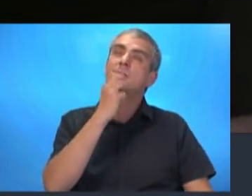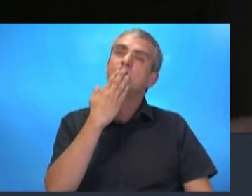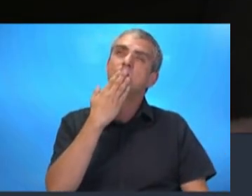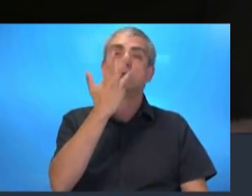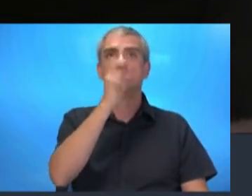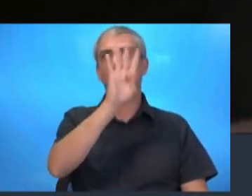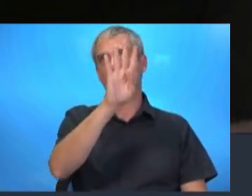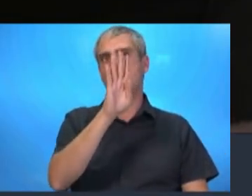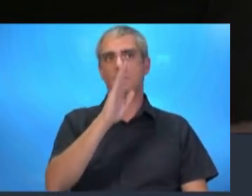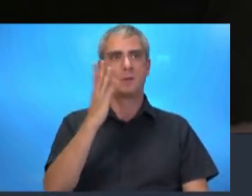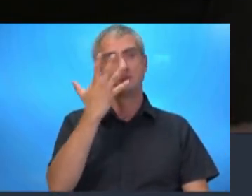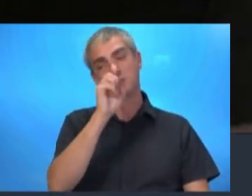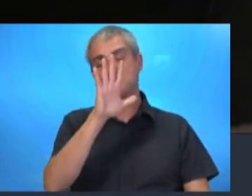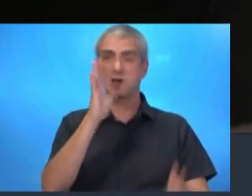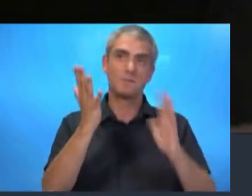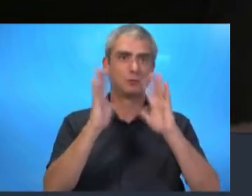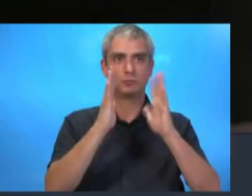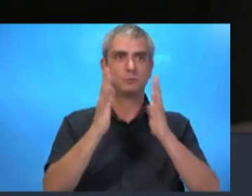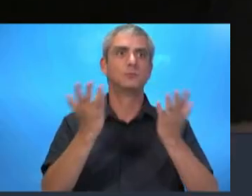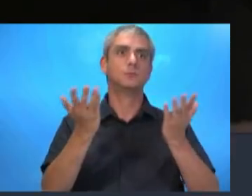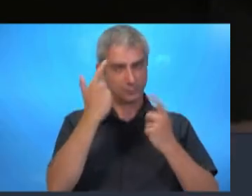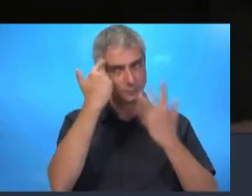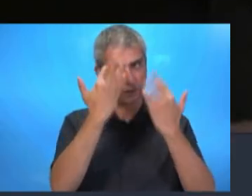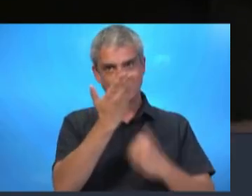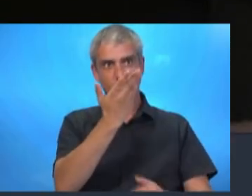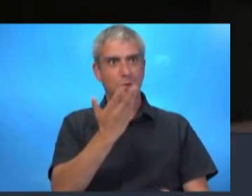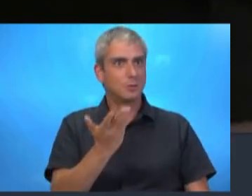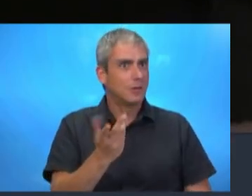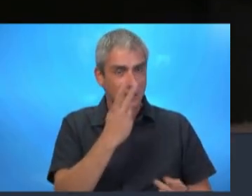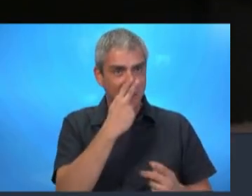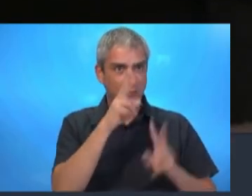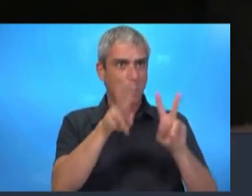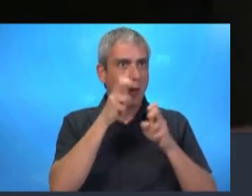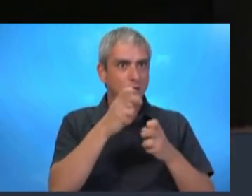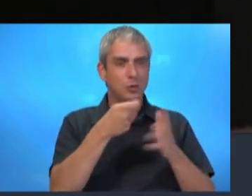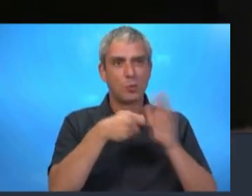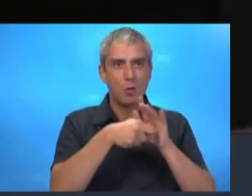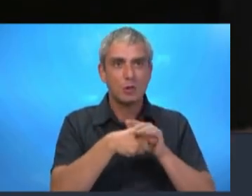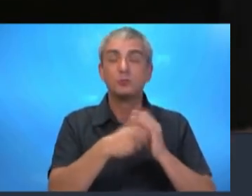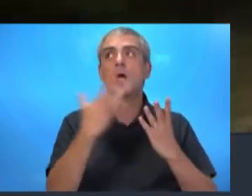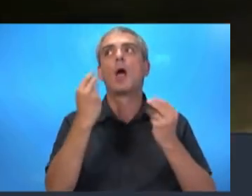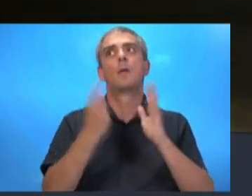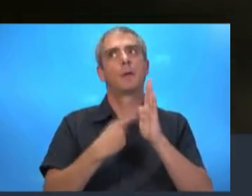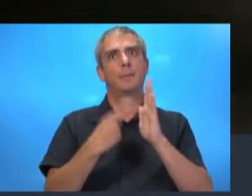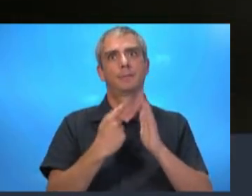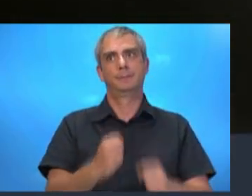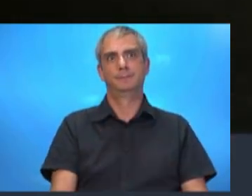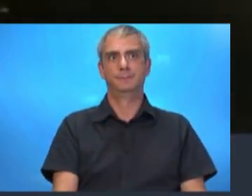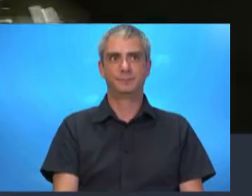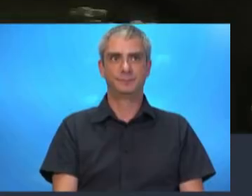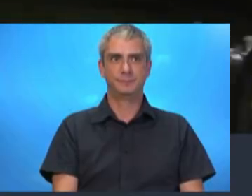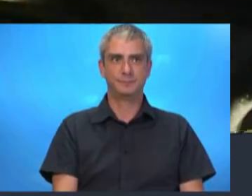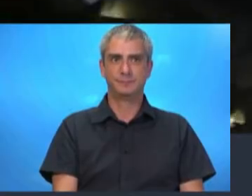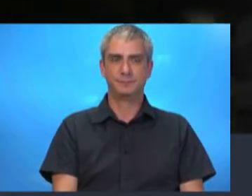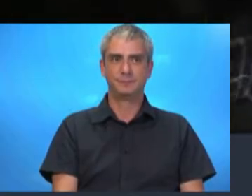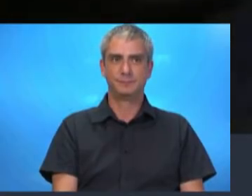84, 5, משהו כזה. כיסא תרגשו. תגיד, ניסו לסחוט אותך? פרוטקשן? הרבה. מוטי, אתה גם ישן עם העדר? איך? אתה גם ישן עם העדר? כן, אני